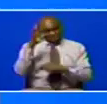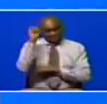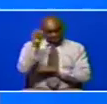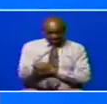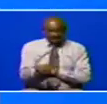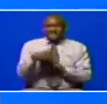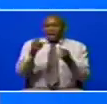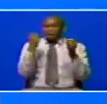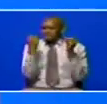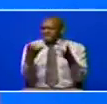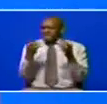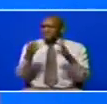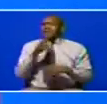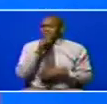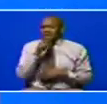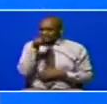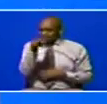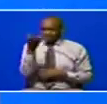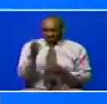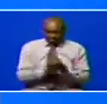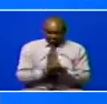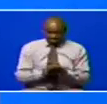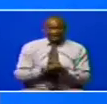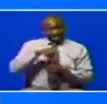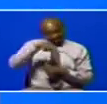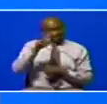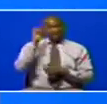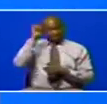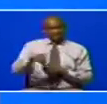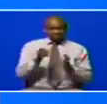kiume zimekoleza. Sasa ni mbunge wa Ijara katika kaunti ya